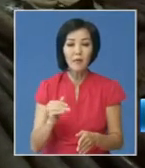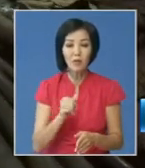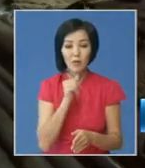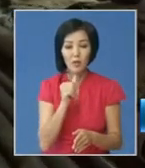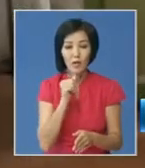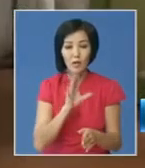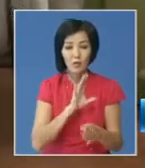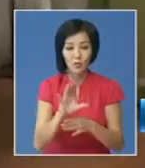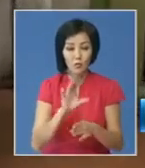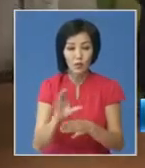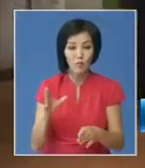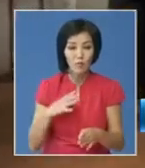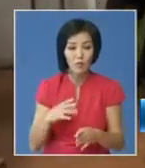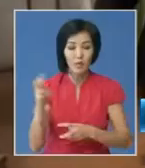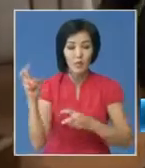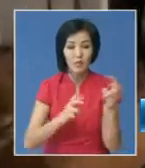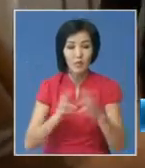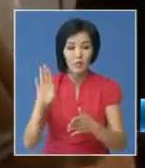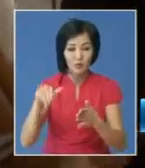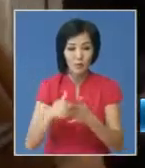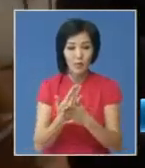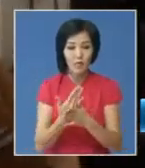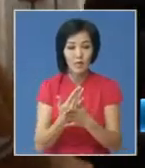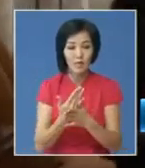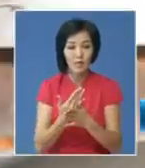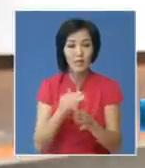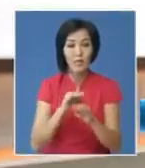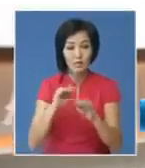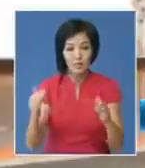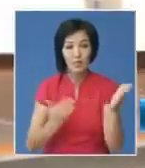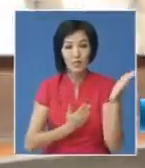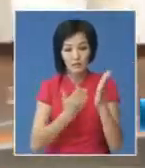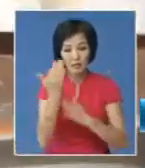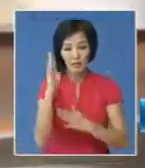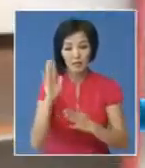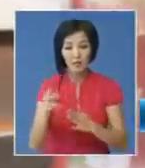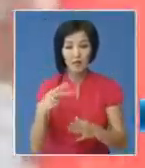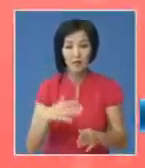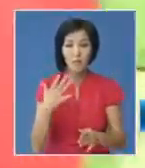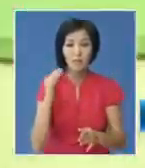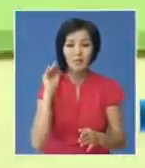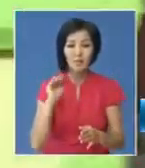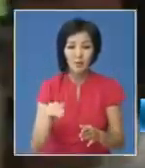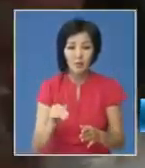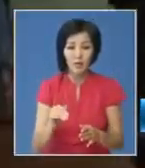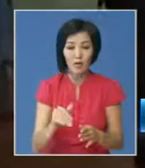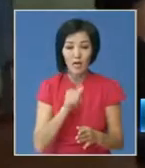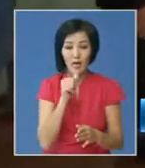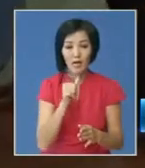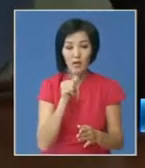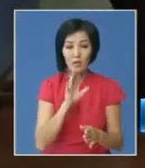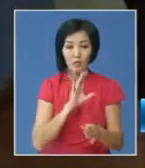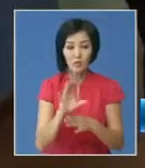өндірген болатын. Бұл өндіріс орны жаңарғаннан кейін бұл көрсеткіш арта түспек. Яғни 25 мың тоннадан аса қант шығару жоспарда